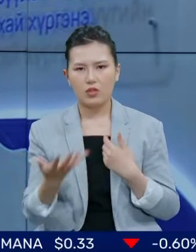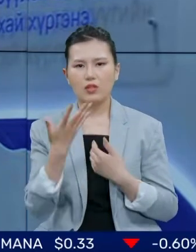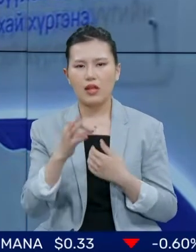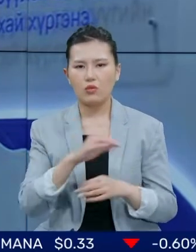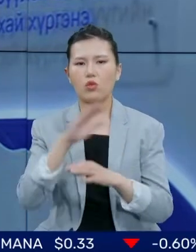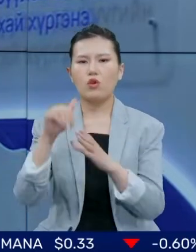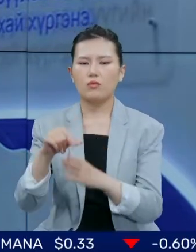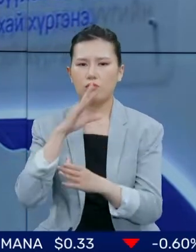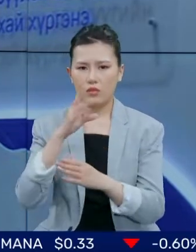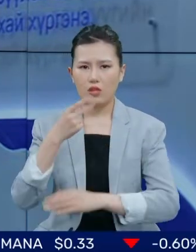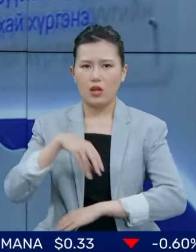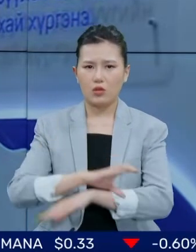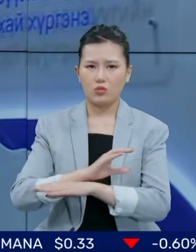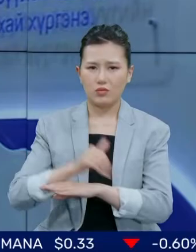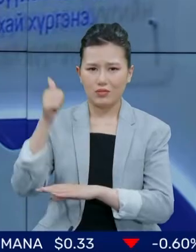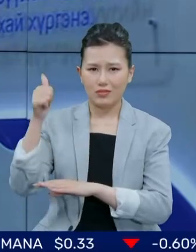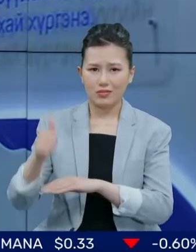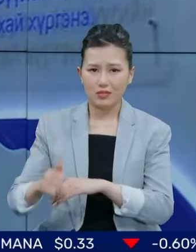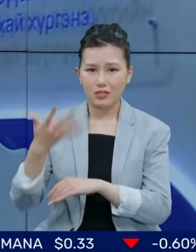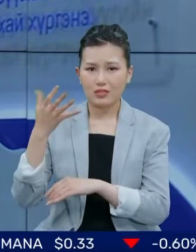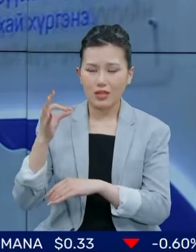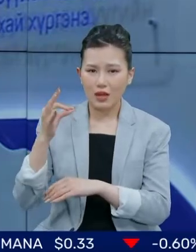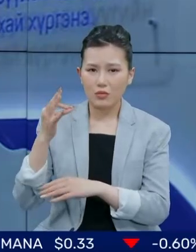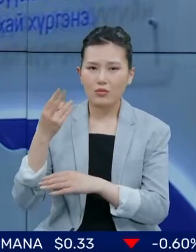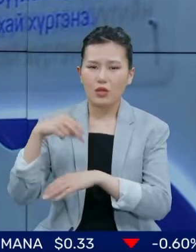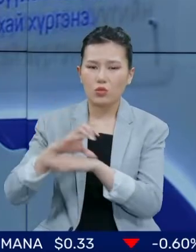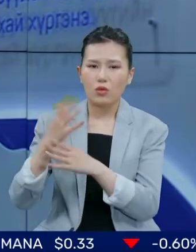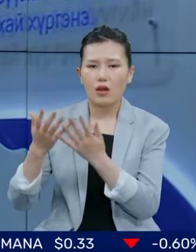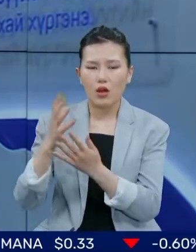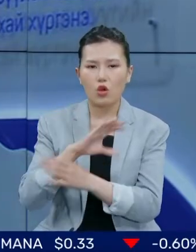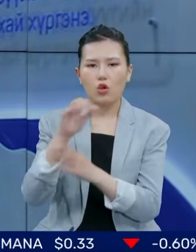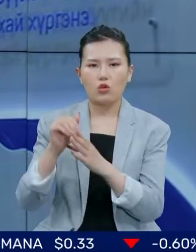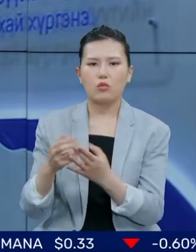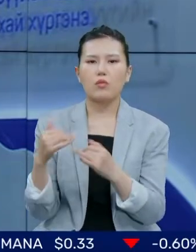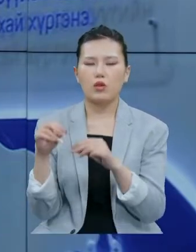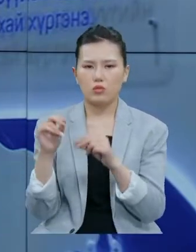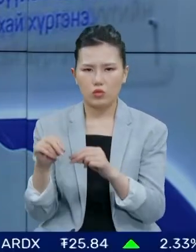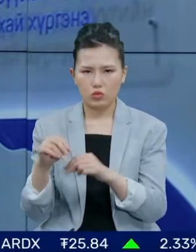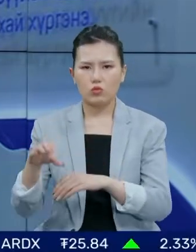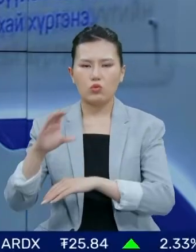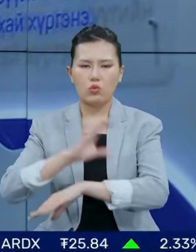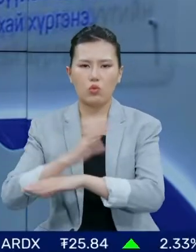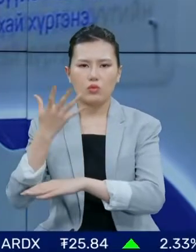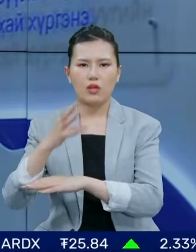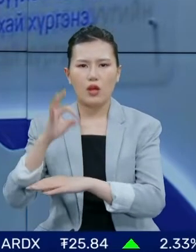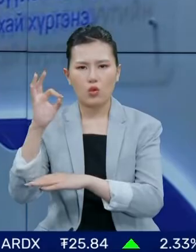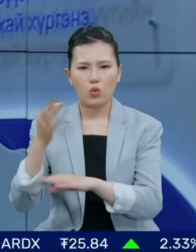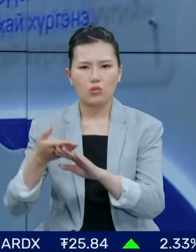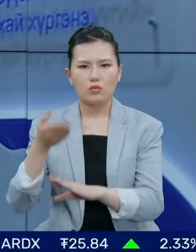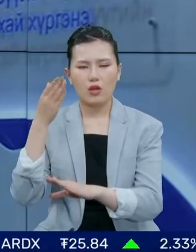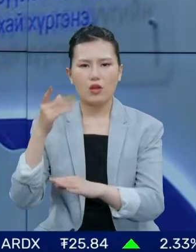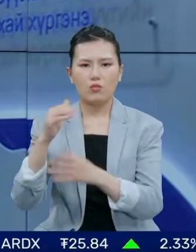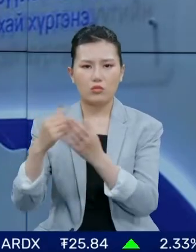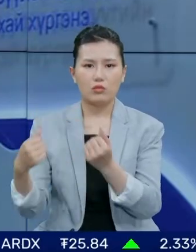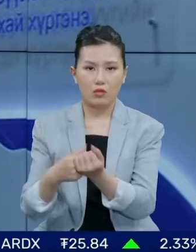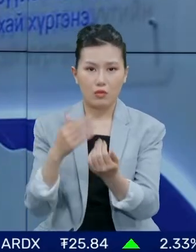ихтэй сургуулийн аль нэгт нь тэнцсэн байхаас гадна тухайн сургуулаасаа 50 ба түүнээс дээш хувийн тэтгэлэг авсан байхаар тусгсан байдаг. Гэсэн ч одоо